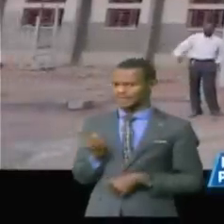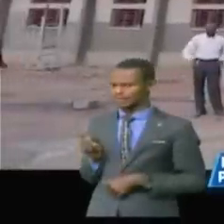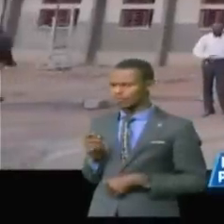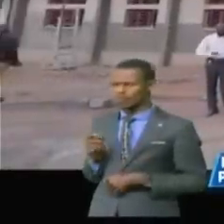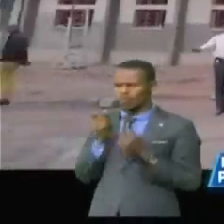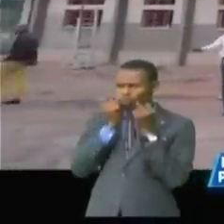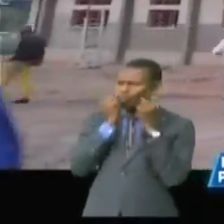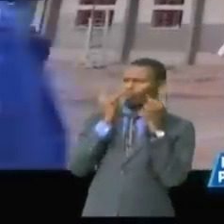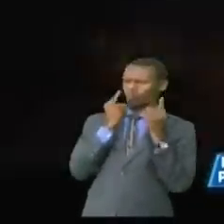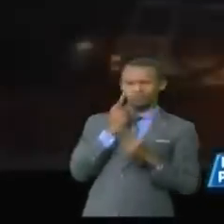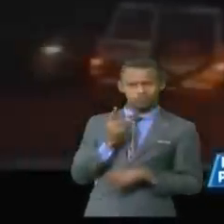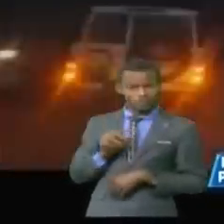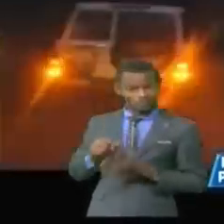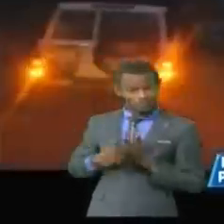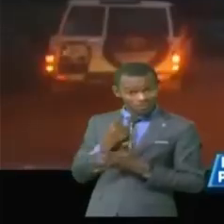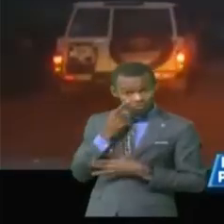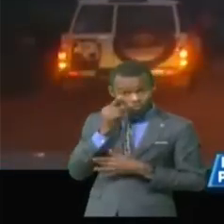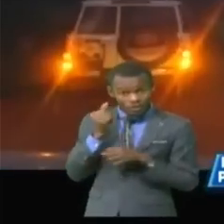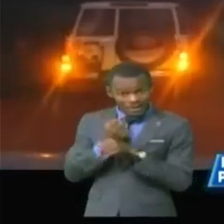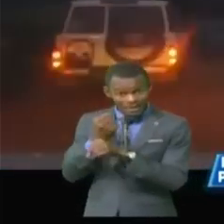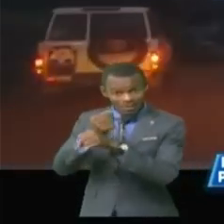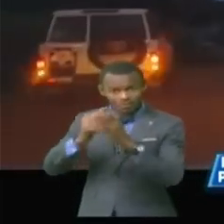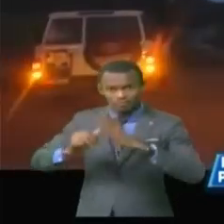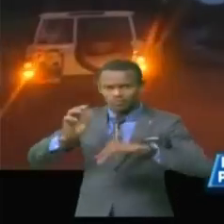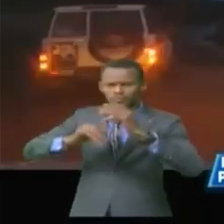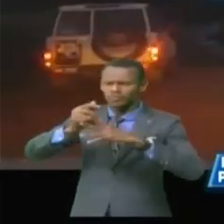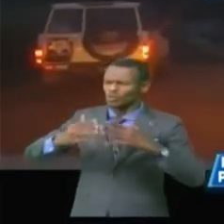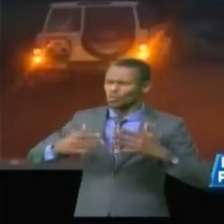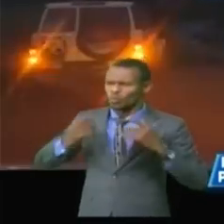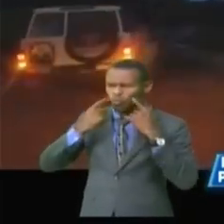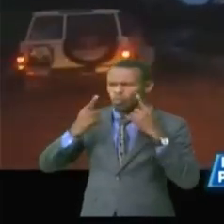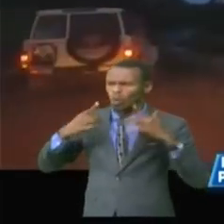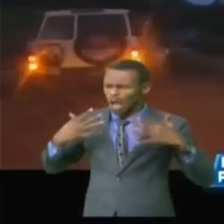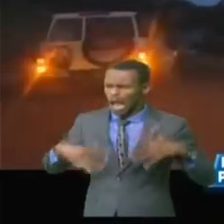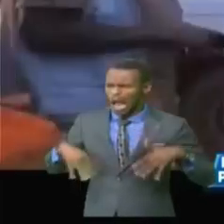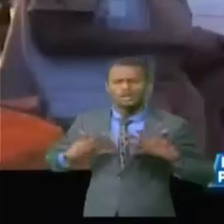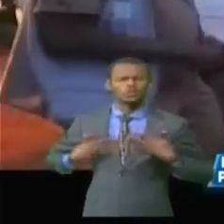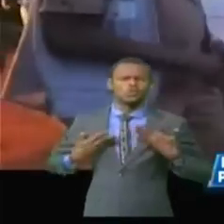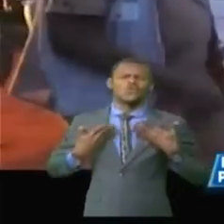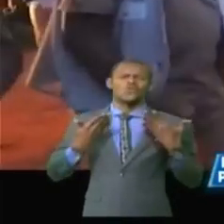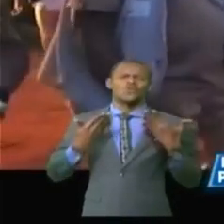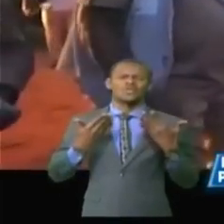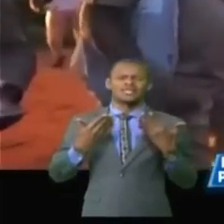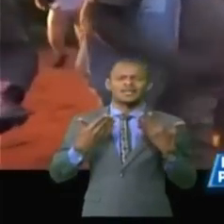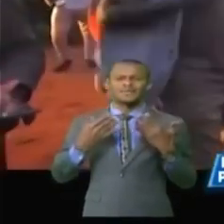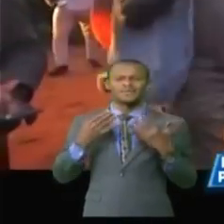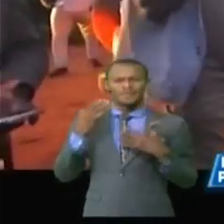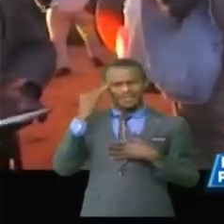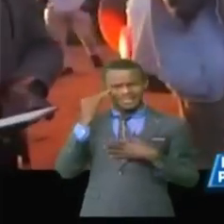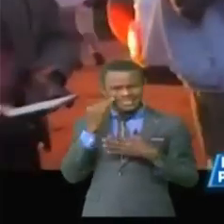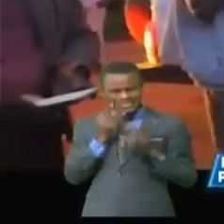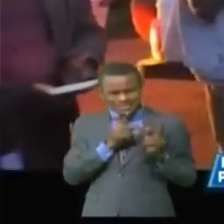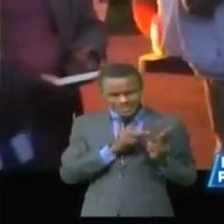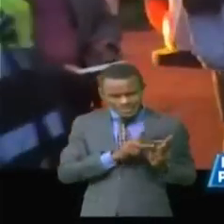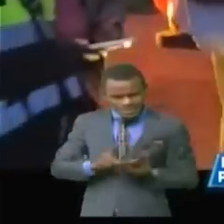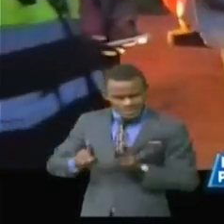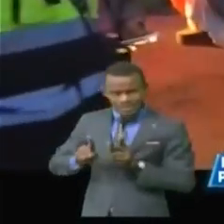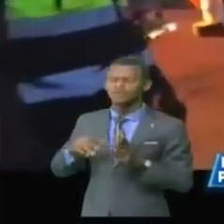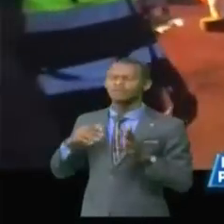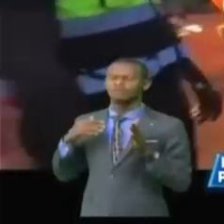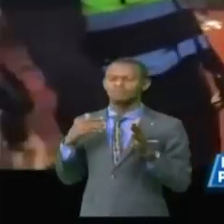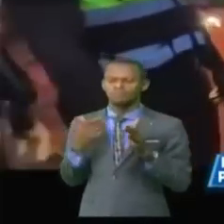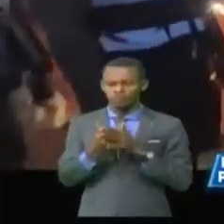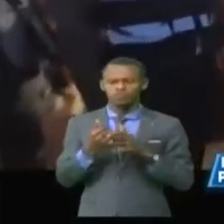très très contents. À la tombée de la nuit, Judith Souminoua Touluka arrive sur ce site malgré l'état des